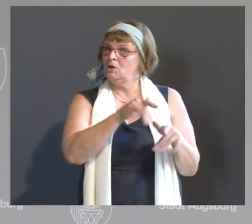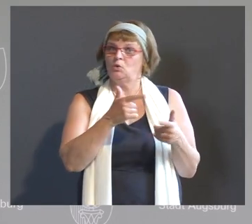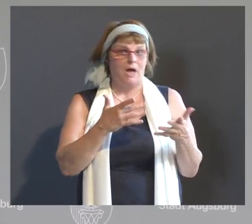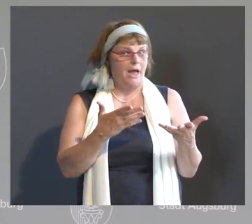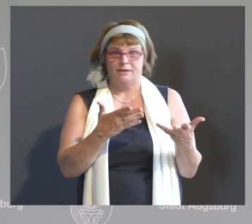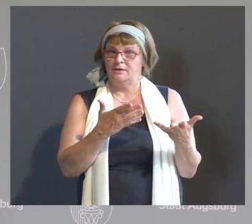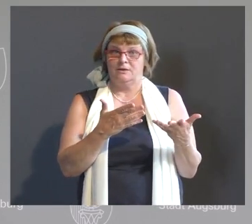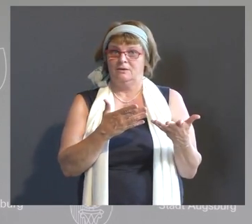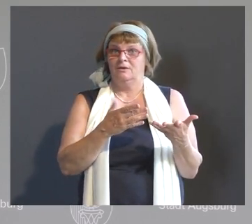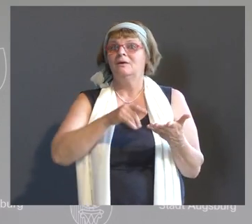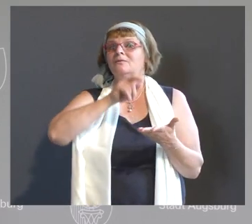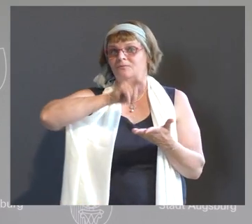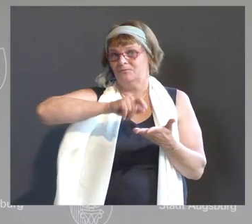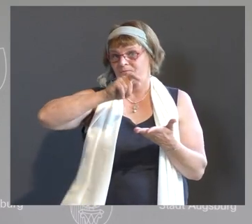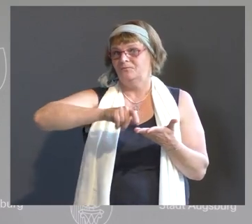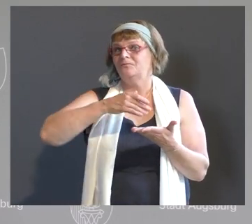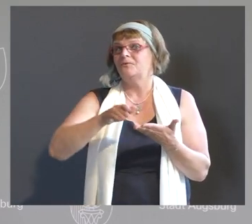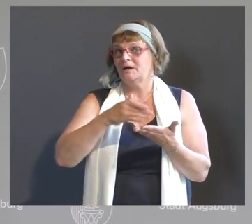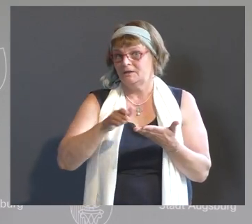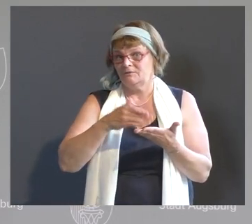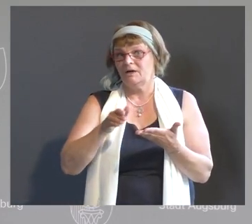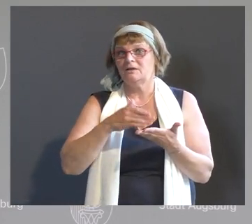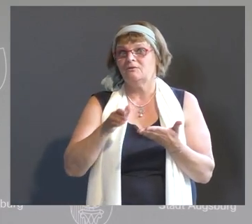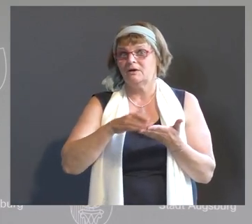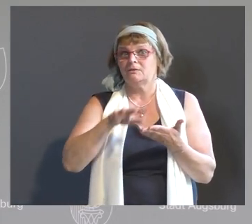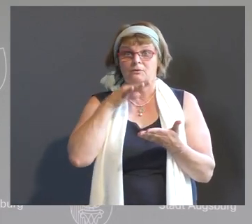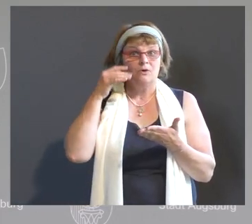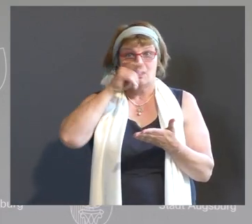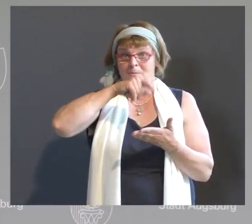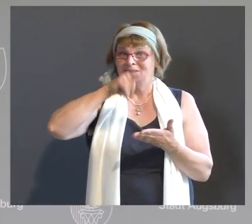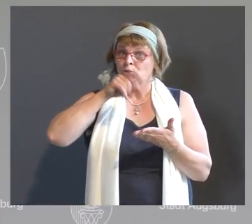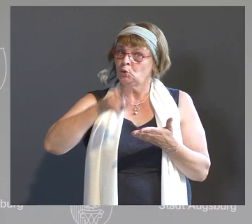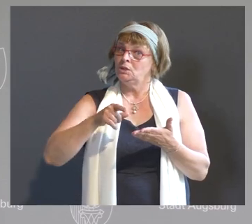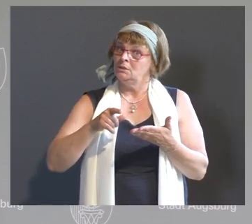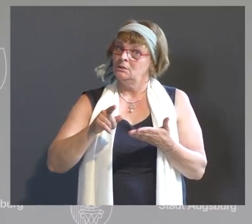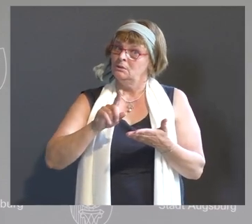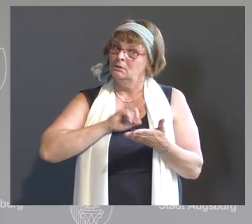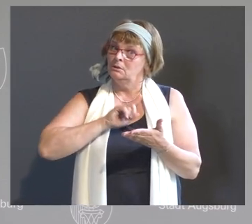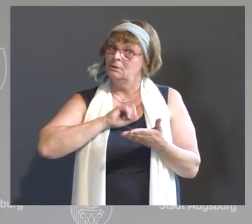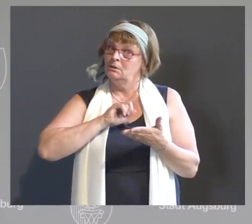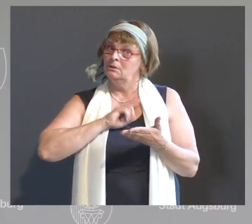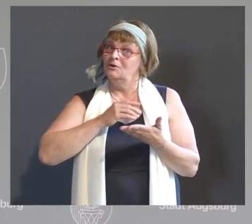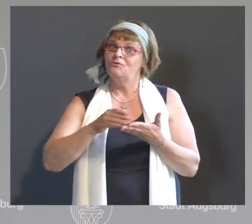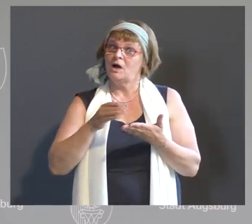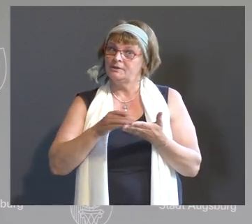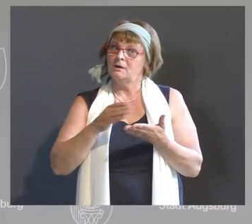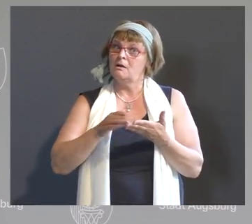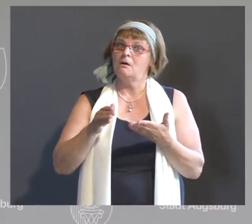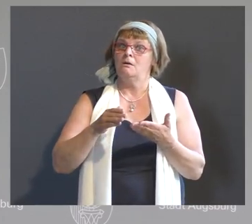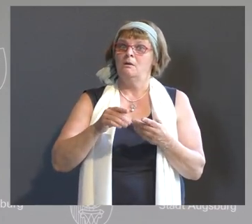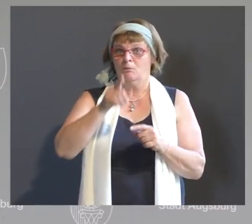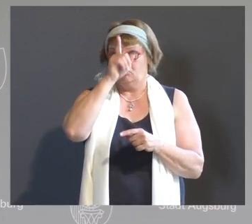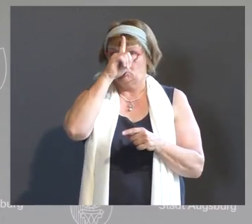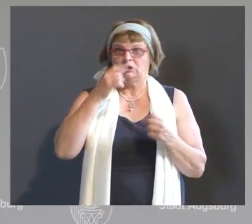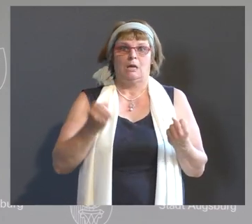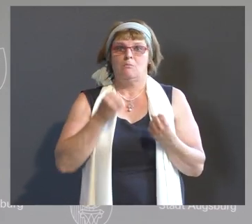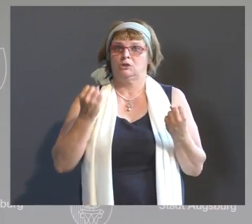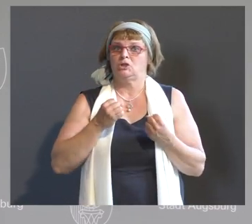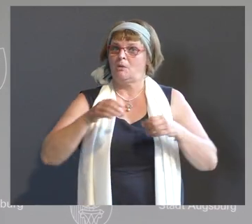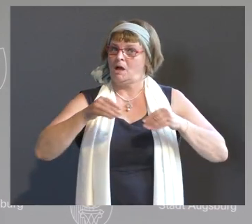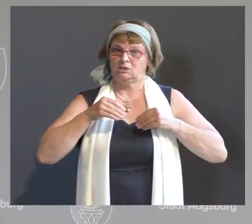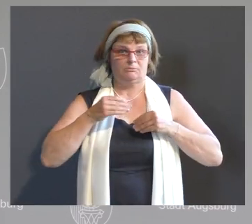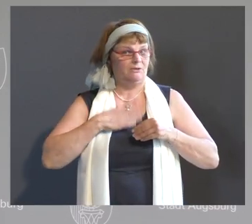weiterhin annehmen müssen, dass eine ganz erhebliche Anzahl von Personen bereit ist, polizeiliche Maßnahmen nicht zu dulden und letztlich